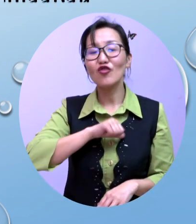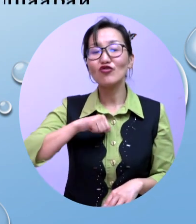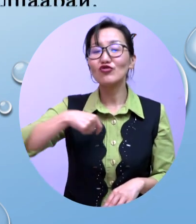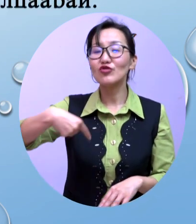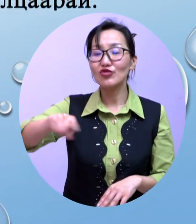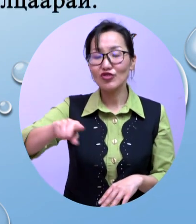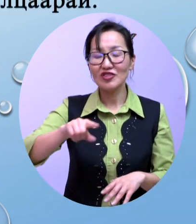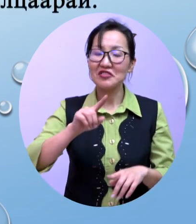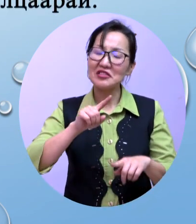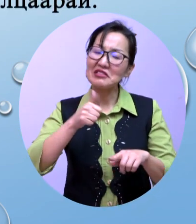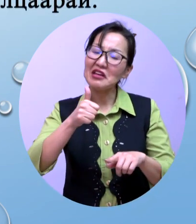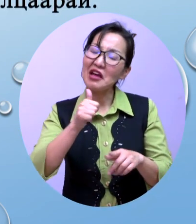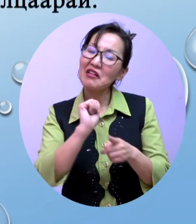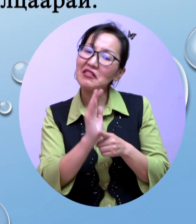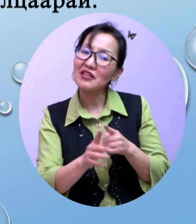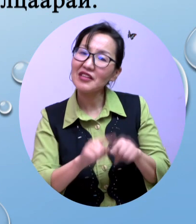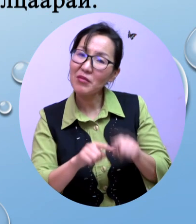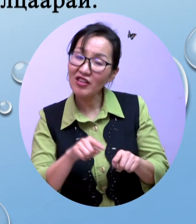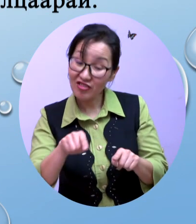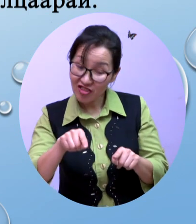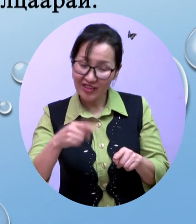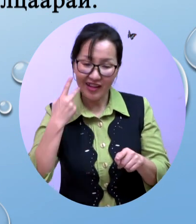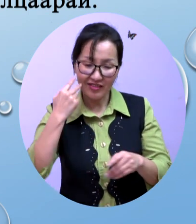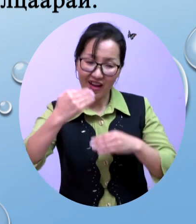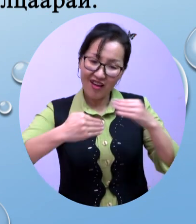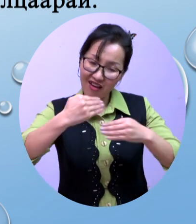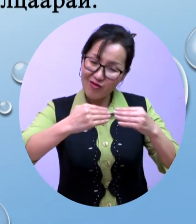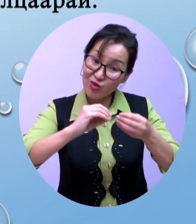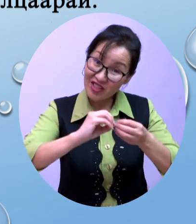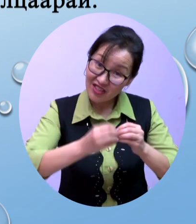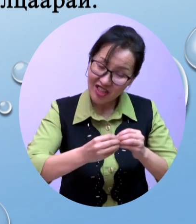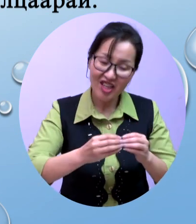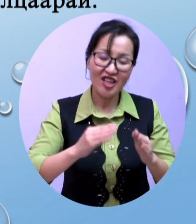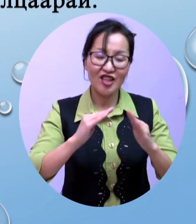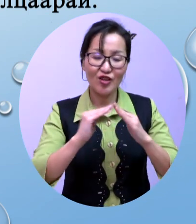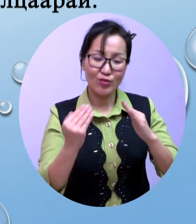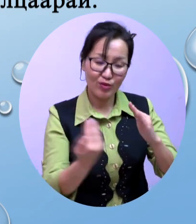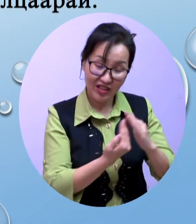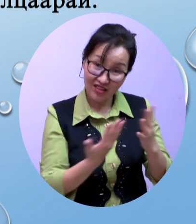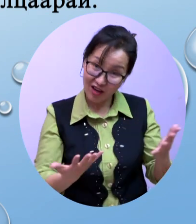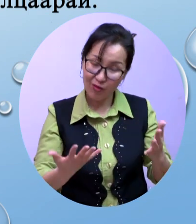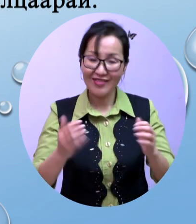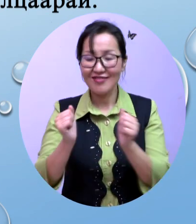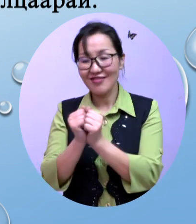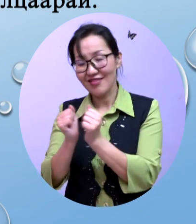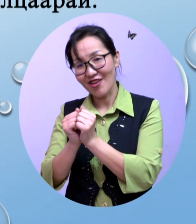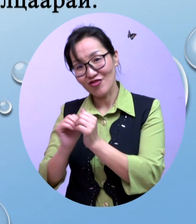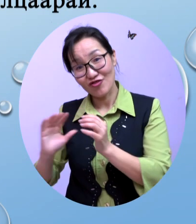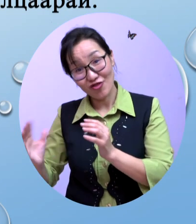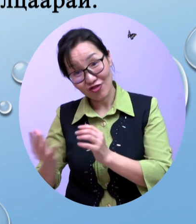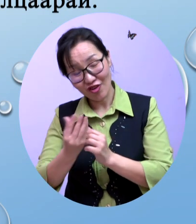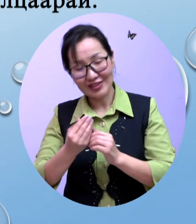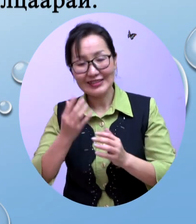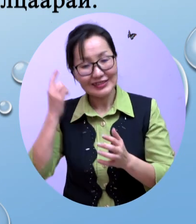өөрсдийн хийдэг сайн үйл болон түүнийг хэвшүүлэх тухай гэр бүлийнхэнтэйгээ багш найз нөхдтэйгээ хамтран